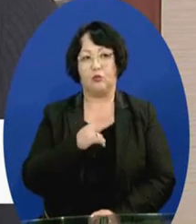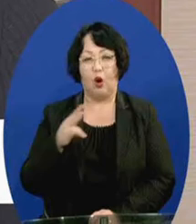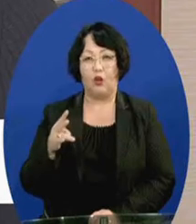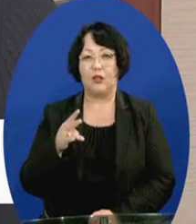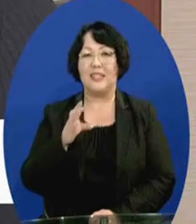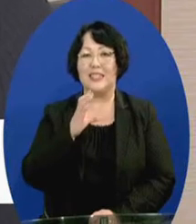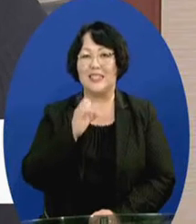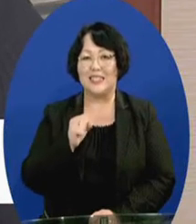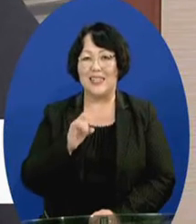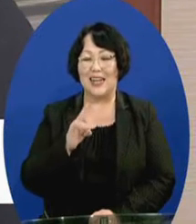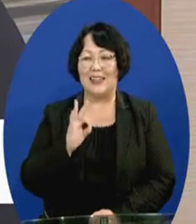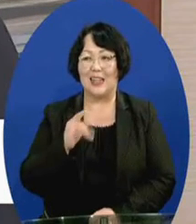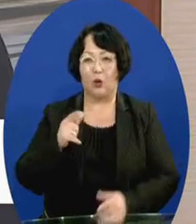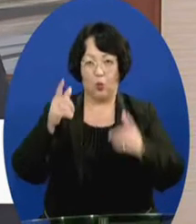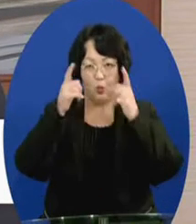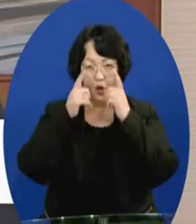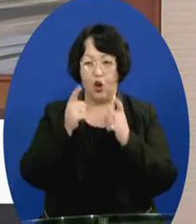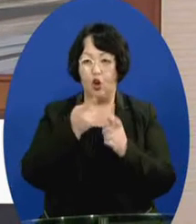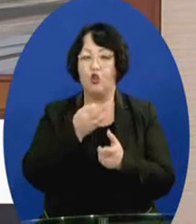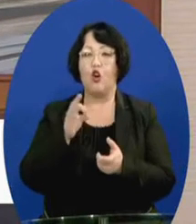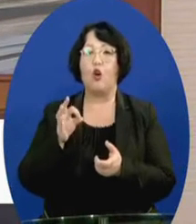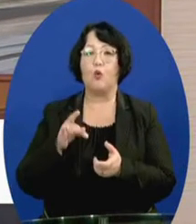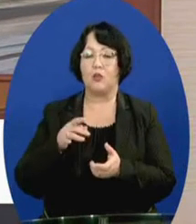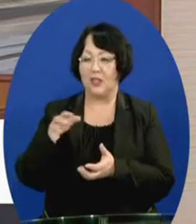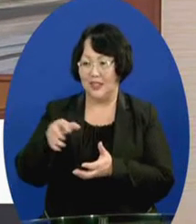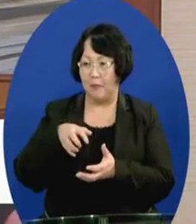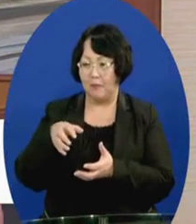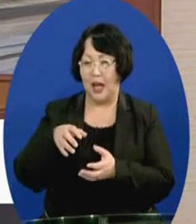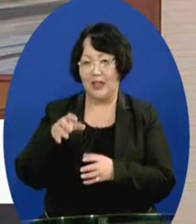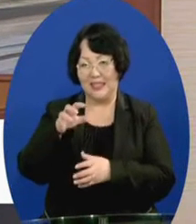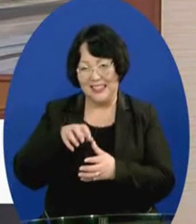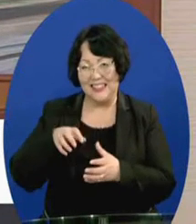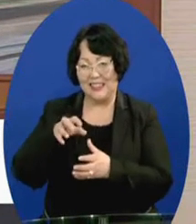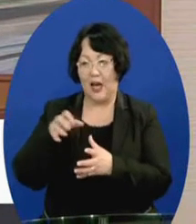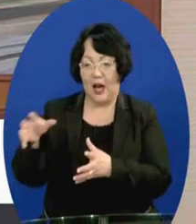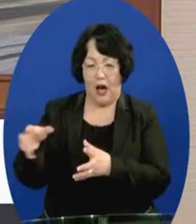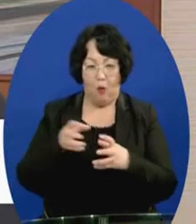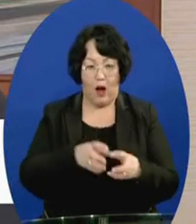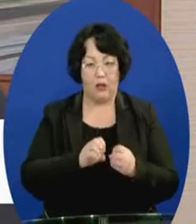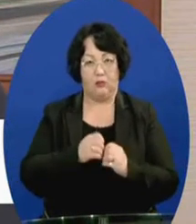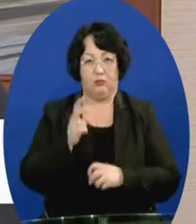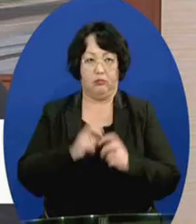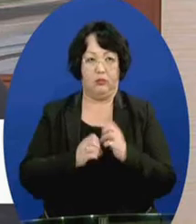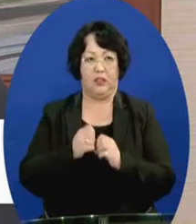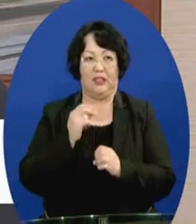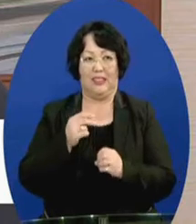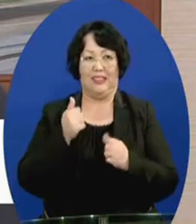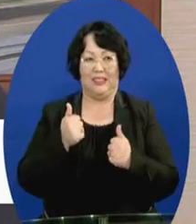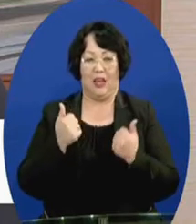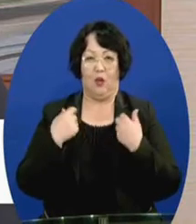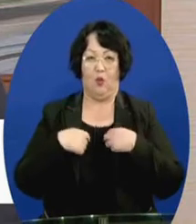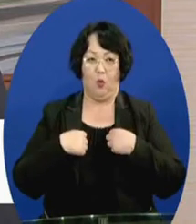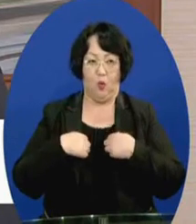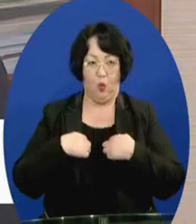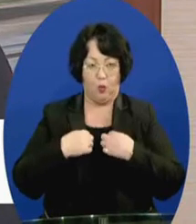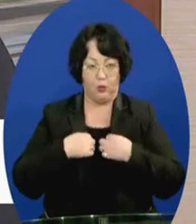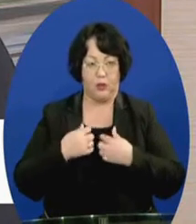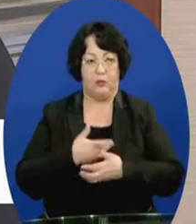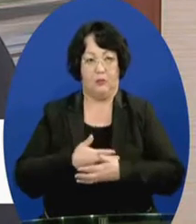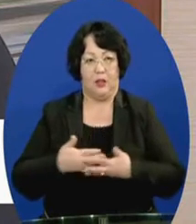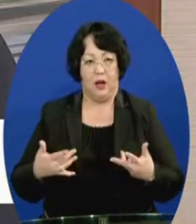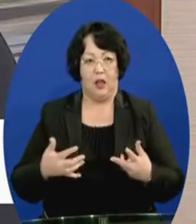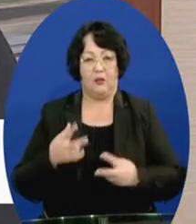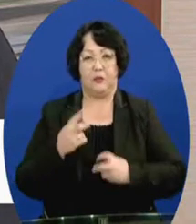байгаа. А тэгэхээр нолуурт харьцан бол маш бага хэмжээтэй одоо түүхэд учраас а бас маш чанартай 100 одоо натурал түүхэд